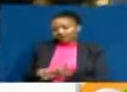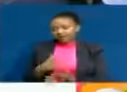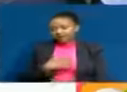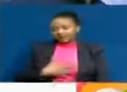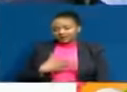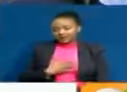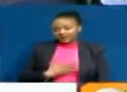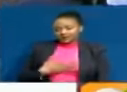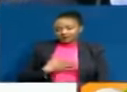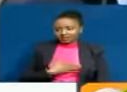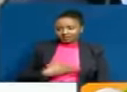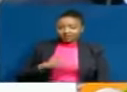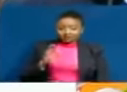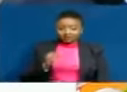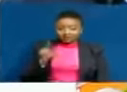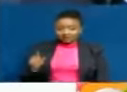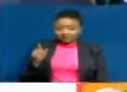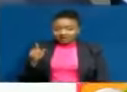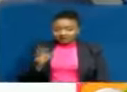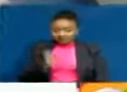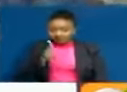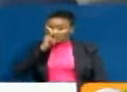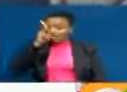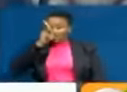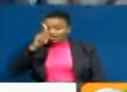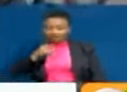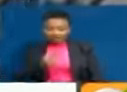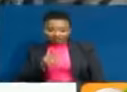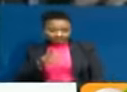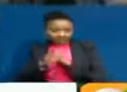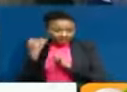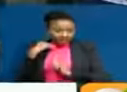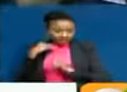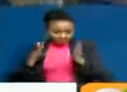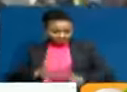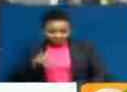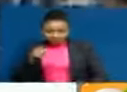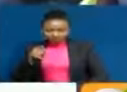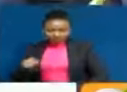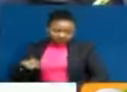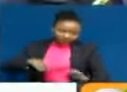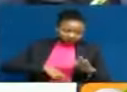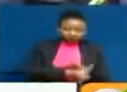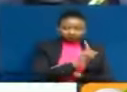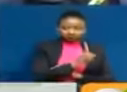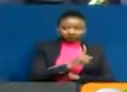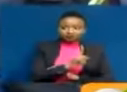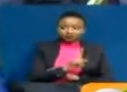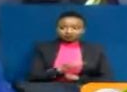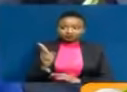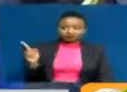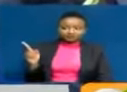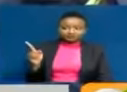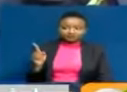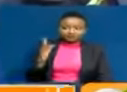upande wa benki. Alipopiga mayowe alitimuka mikiki mikiki na akakimbilia ndani ya benki kwa usalama wake. Hata sikuwa